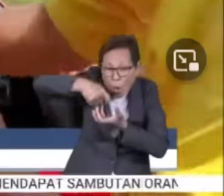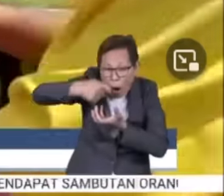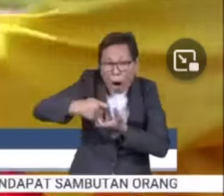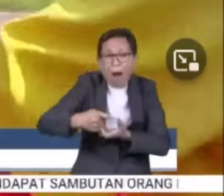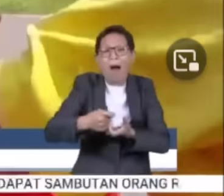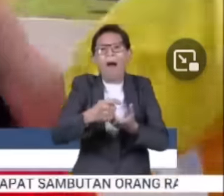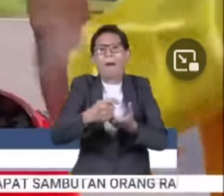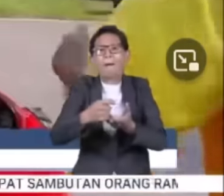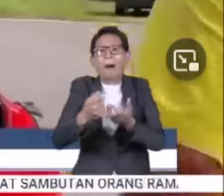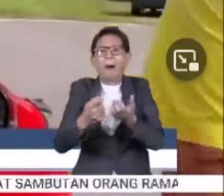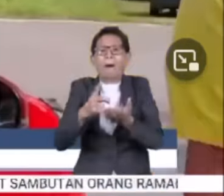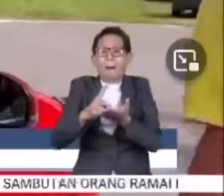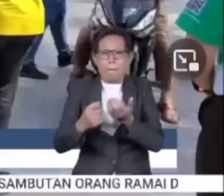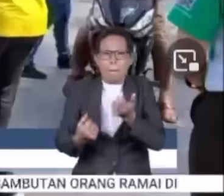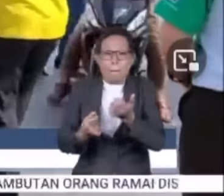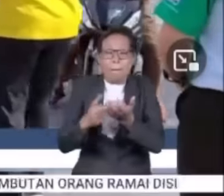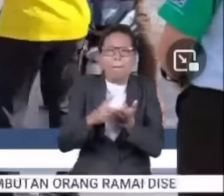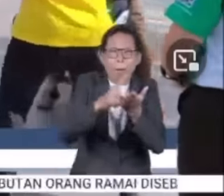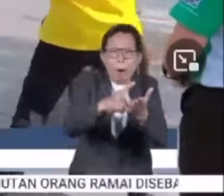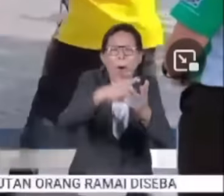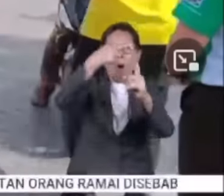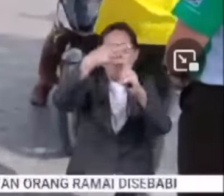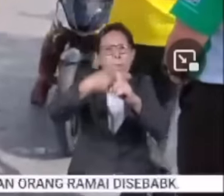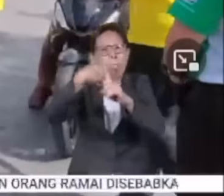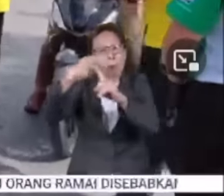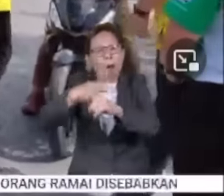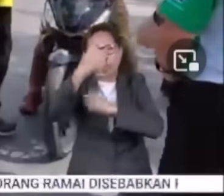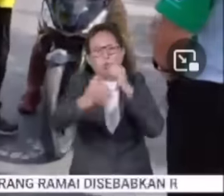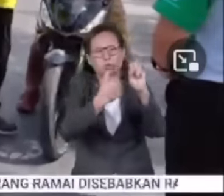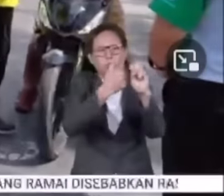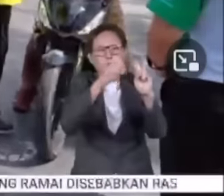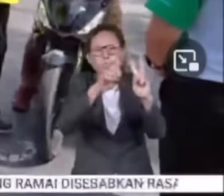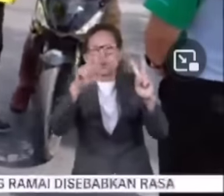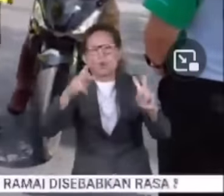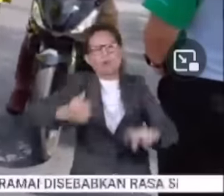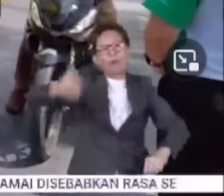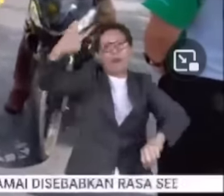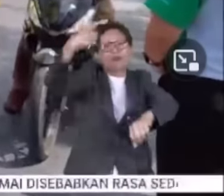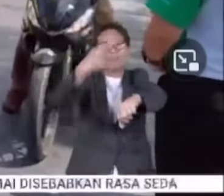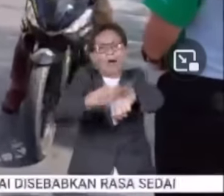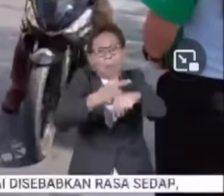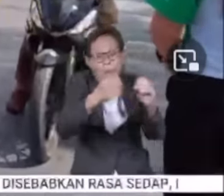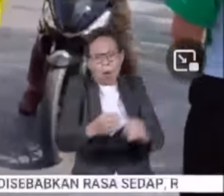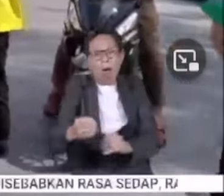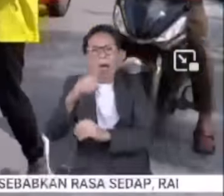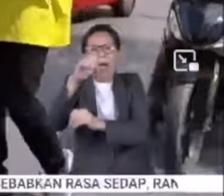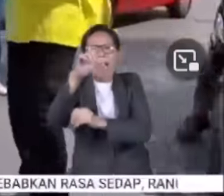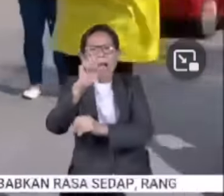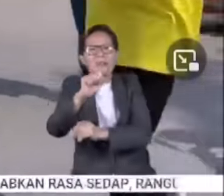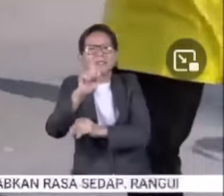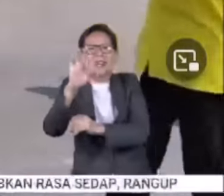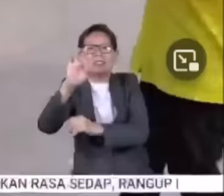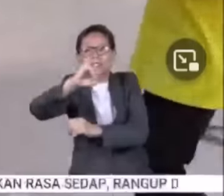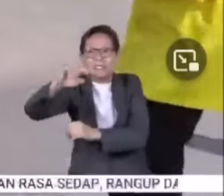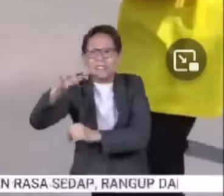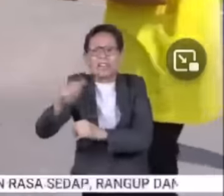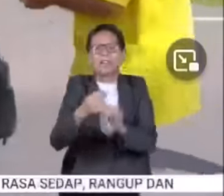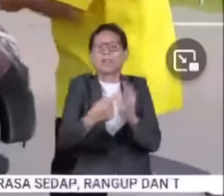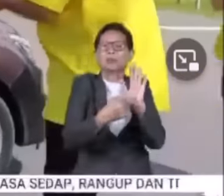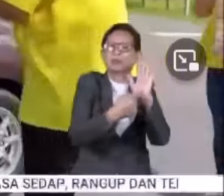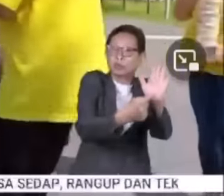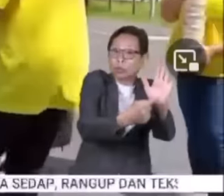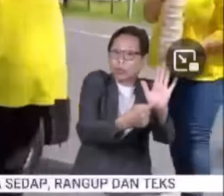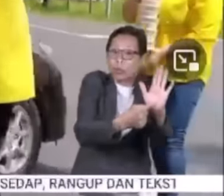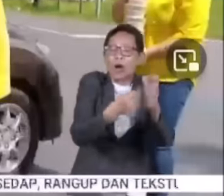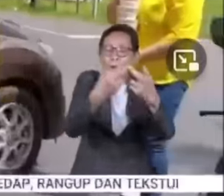Ramadan Media Sarawak bersempena dengan bulan Ramadan 2023, julung kalinya dianjurkan oleh FSJA dan simbolik pelancarannya